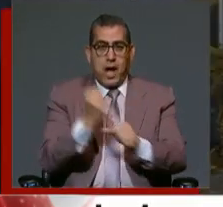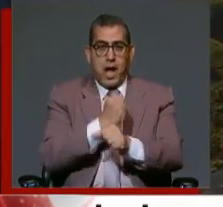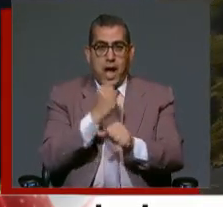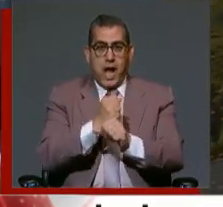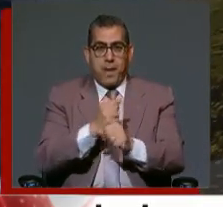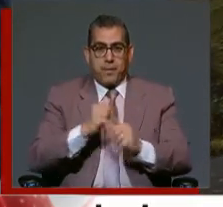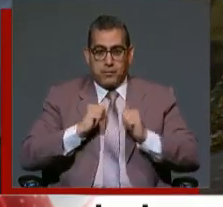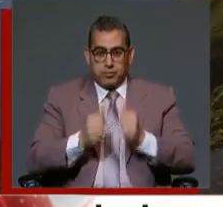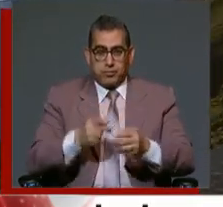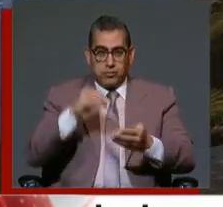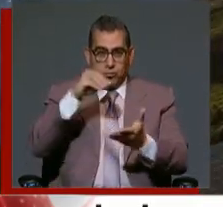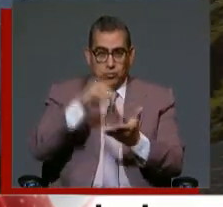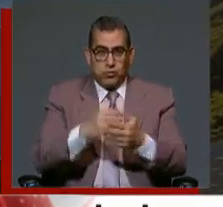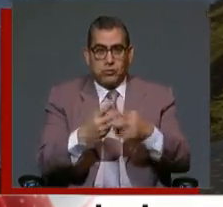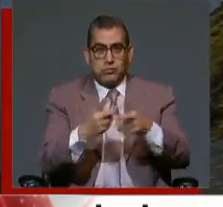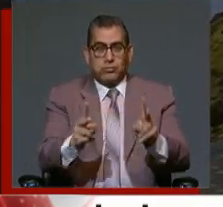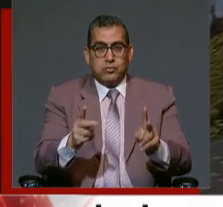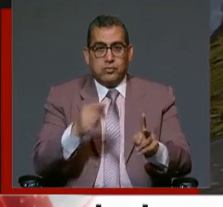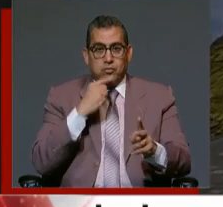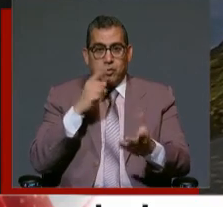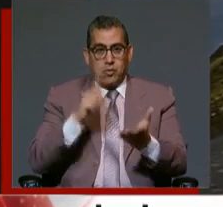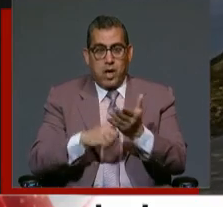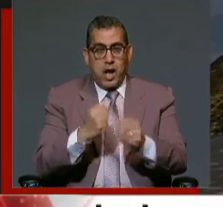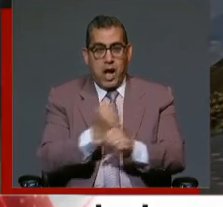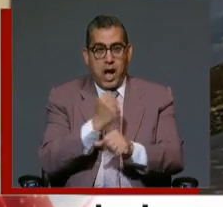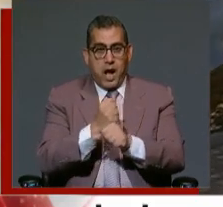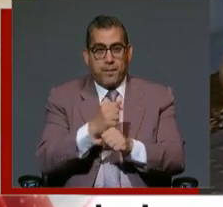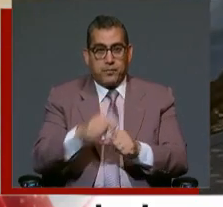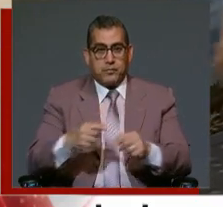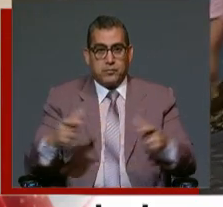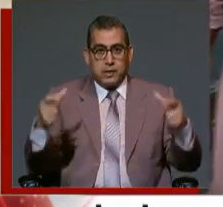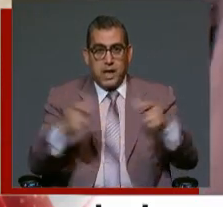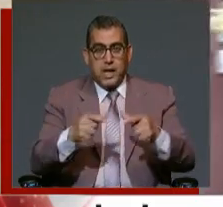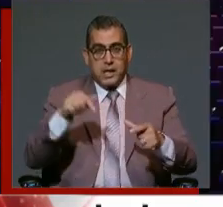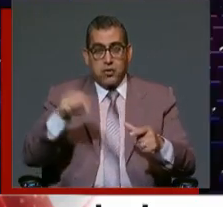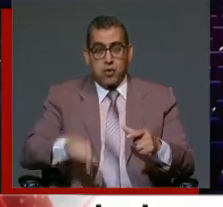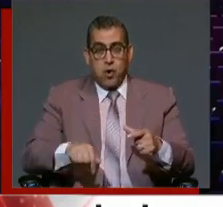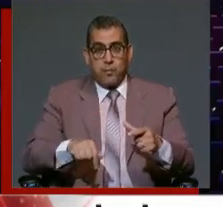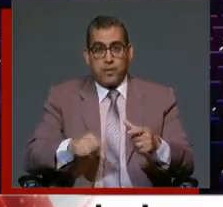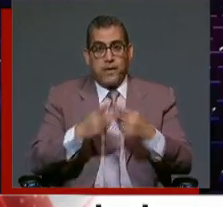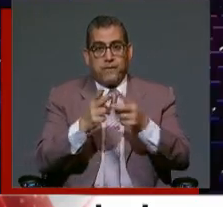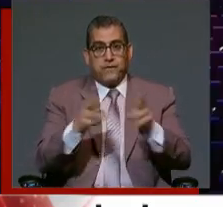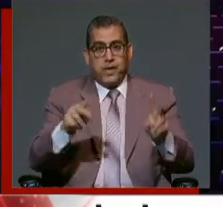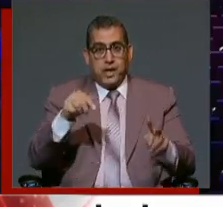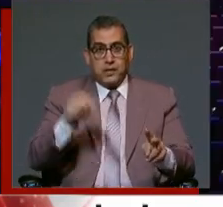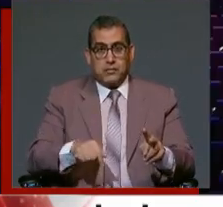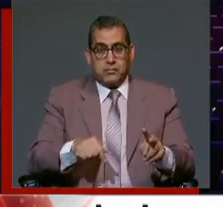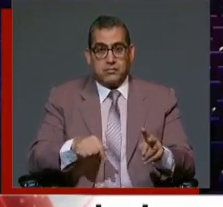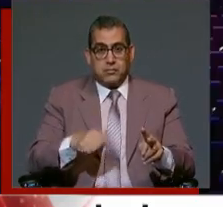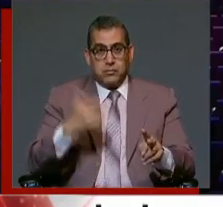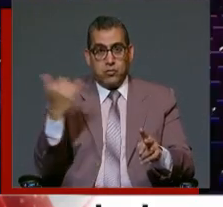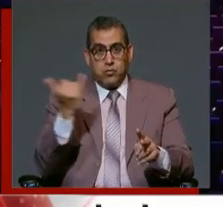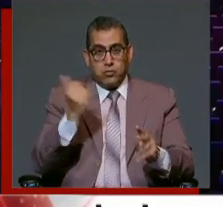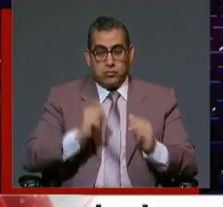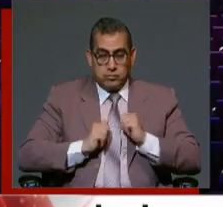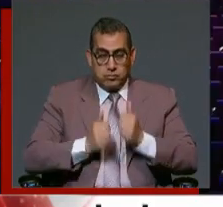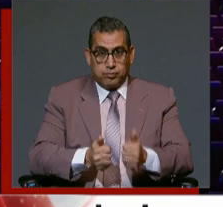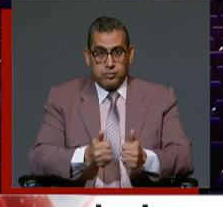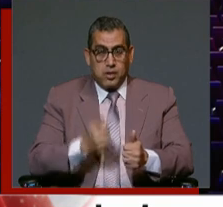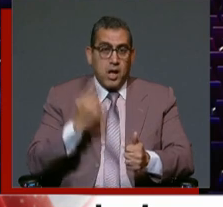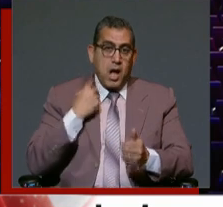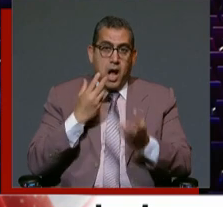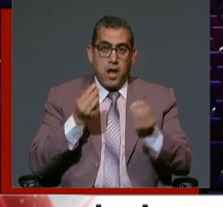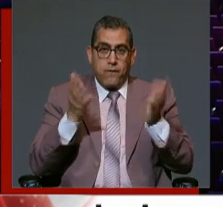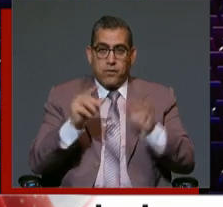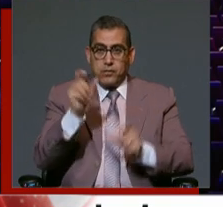التحضيرية وبدء الأعمال الفعلية في هذه الجلسة الافتتاحية التي يحضرها العديد من